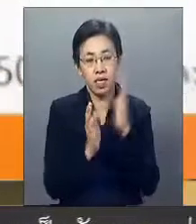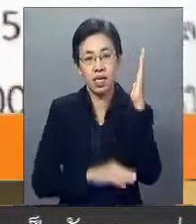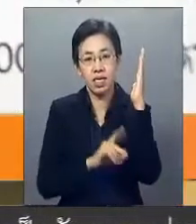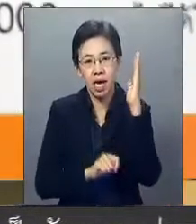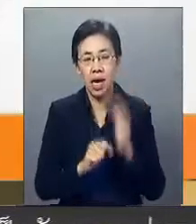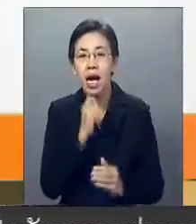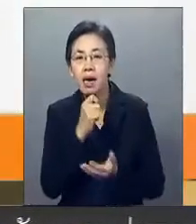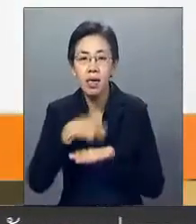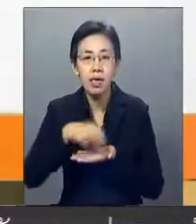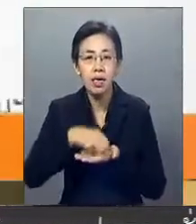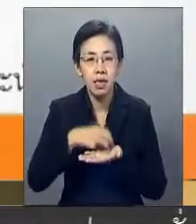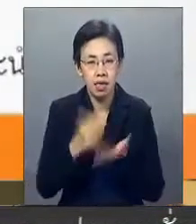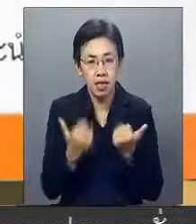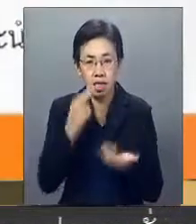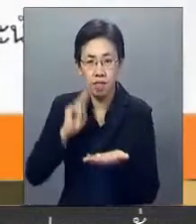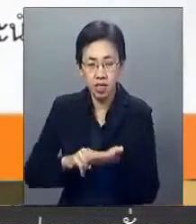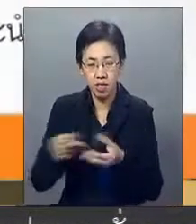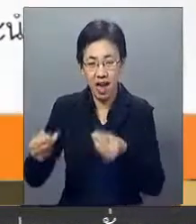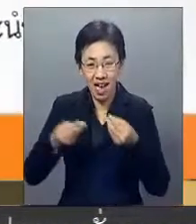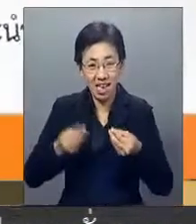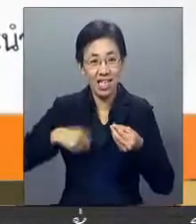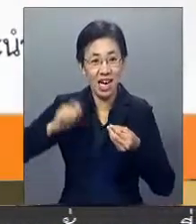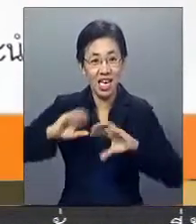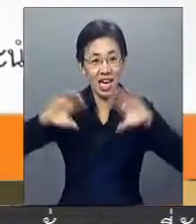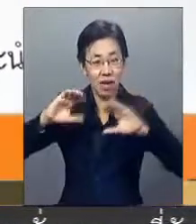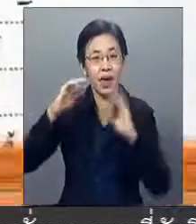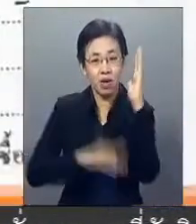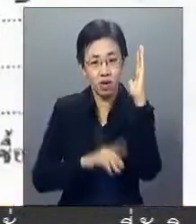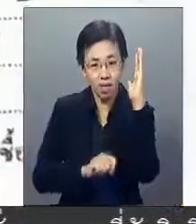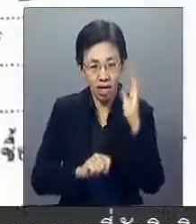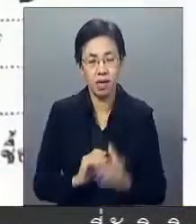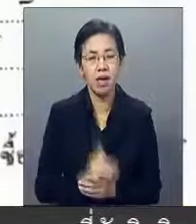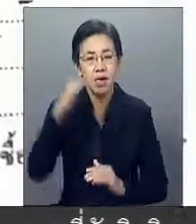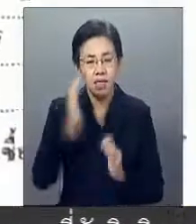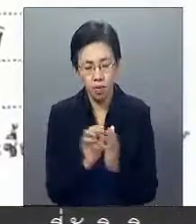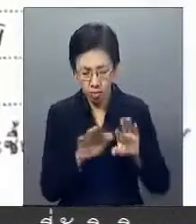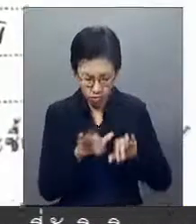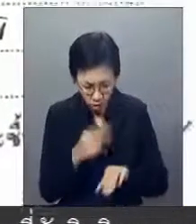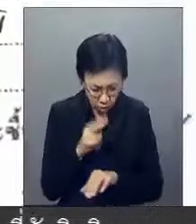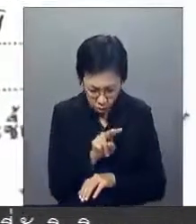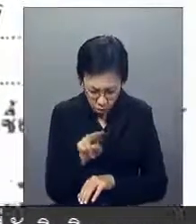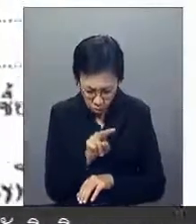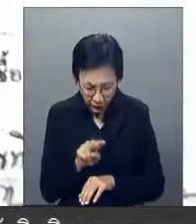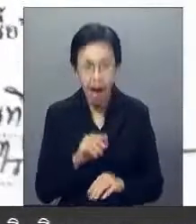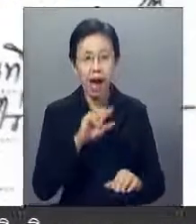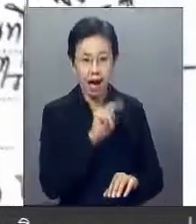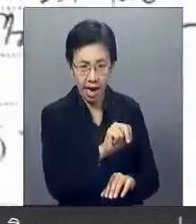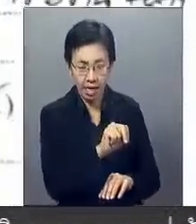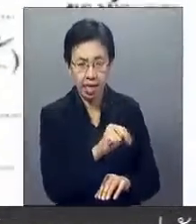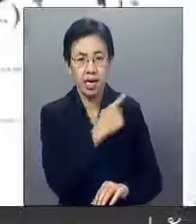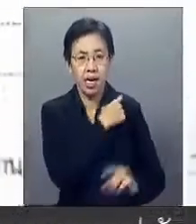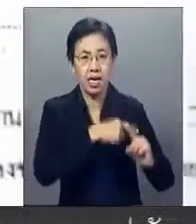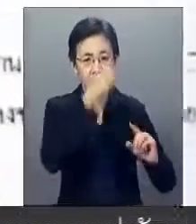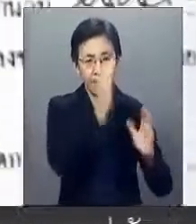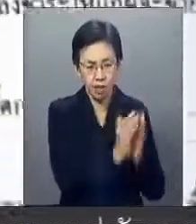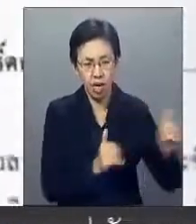ว่าหลังจากมีหนังสือจากอัยการจังหวัดตรังพนักงานสอบสวนเจ้าของคดีก็ได้นัดหมายนายดาบตำรวจชัยวัฒน์มารับทราบข้อกล่าวหา